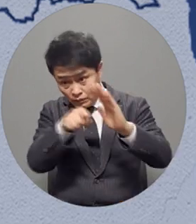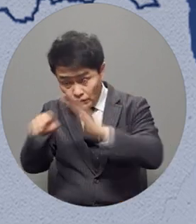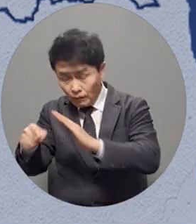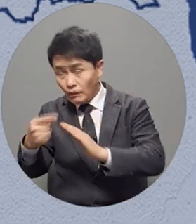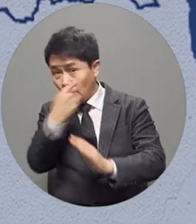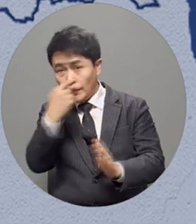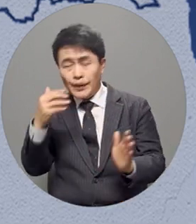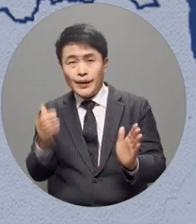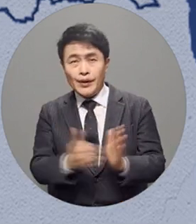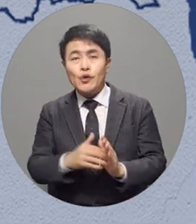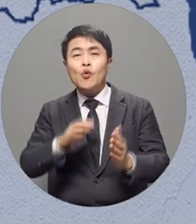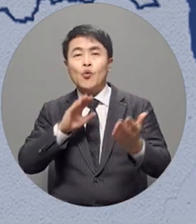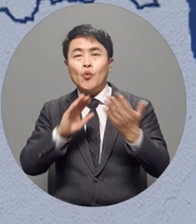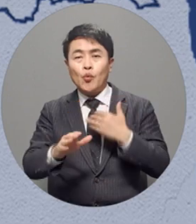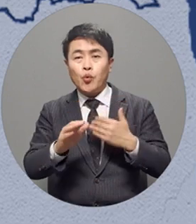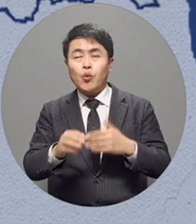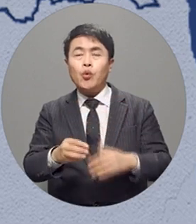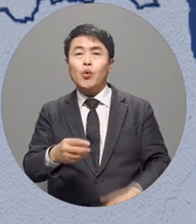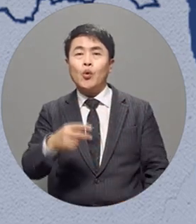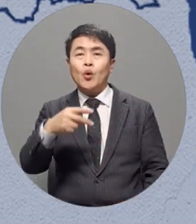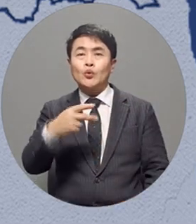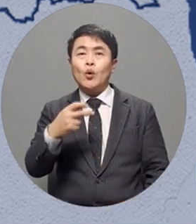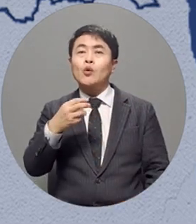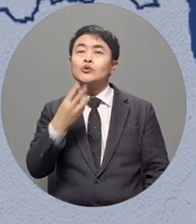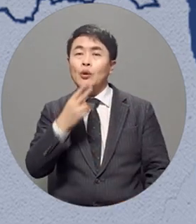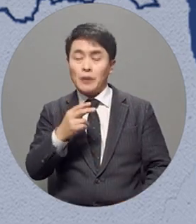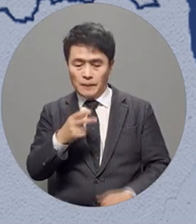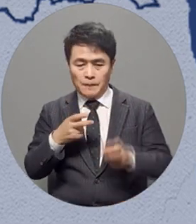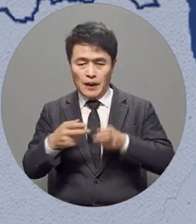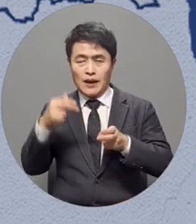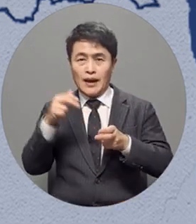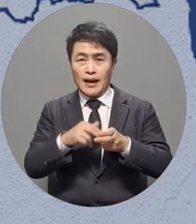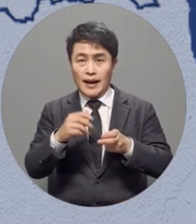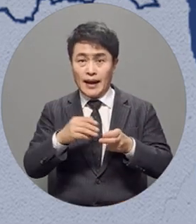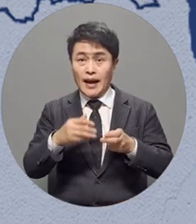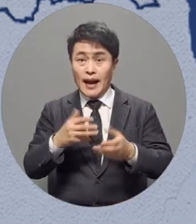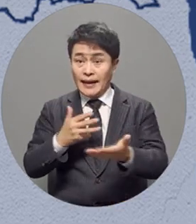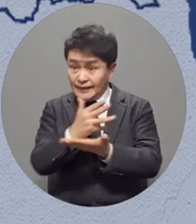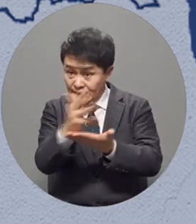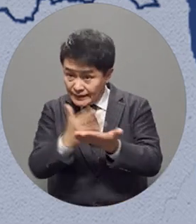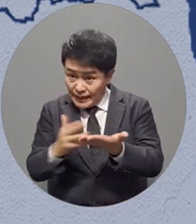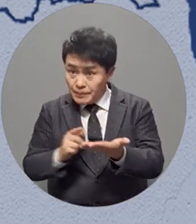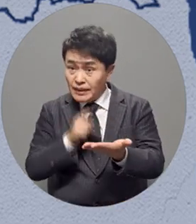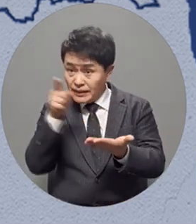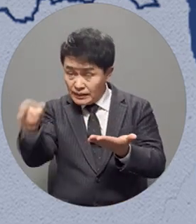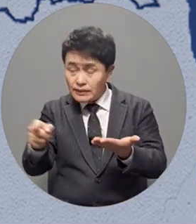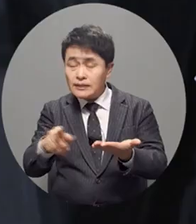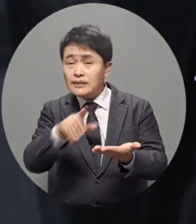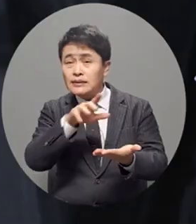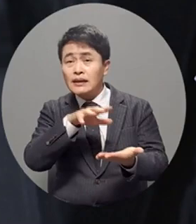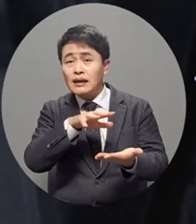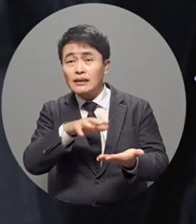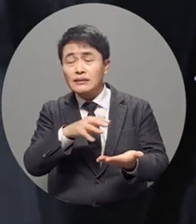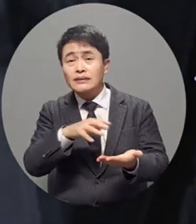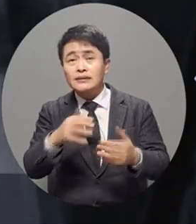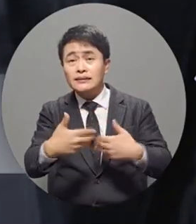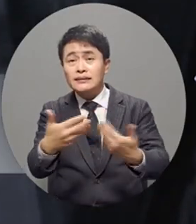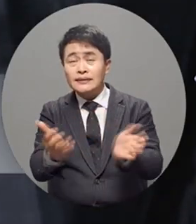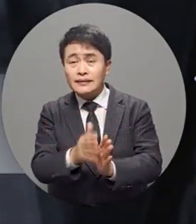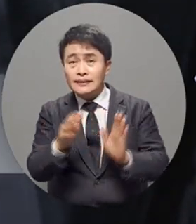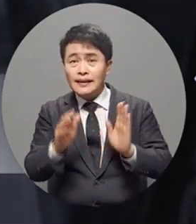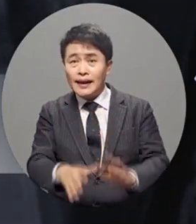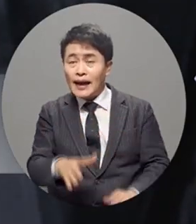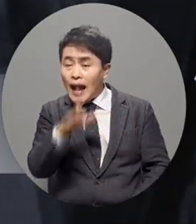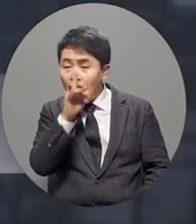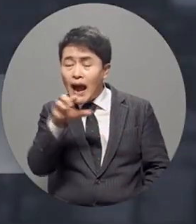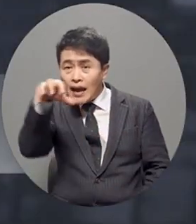확인됐습니다. 이후 동서울 터미널에서 버스를 탄이 씨는 태백을 들렀다가 강릉에 도착했습니다. 이때도 이 씨는